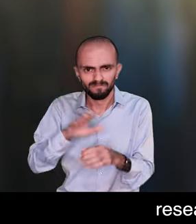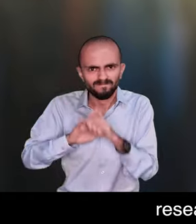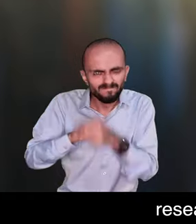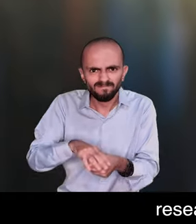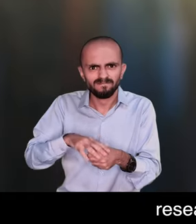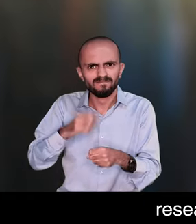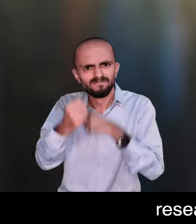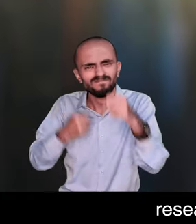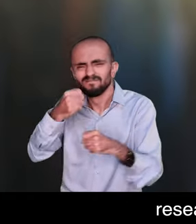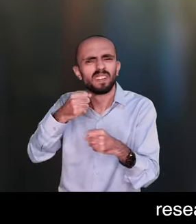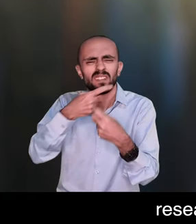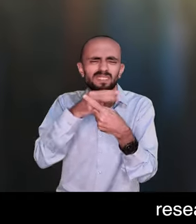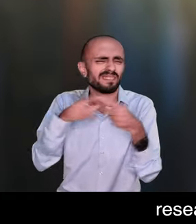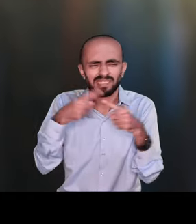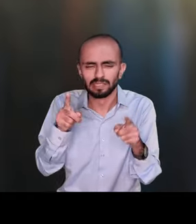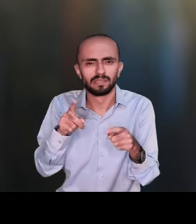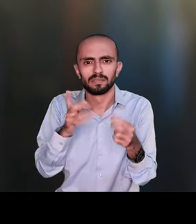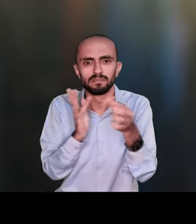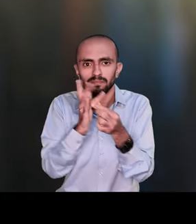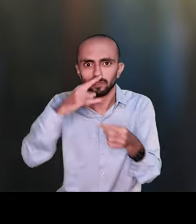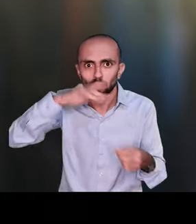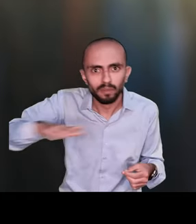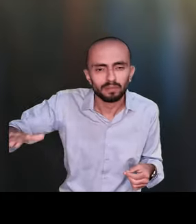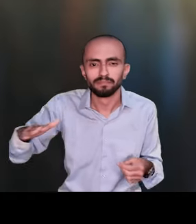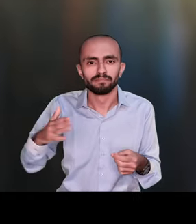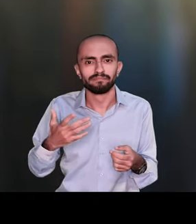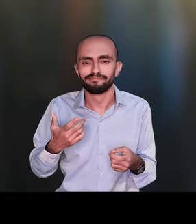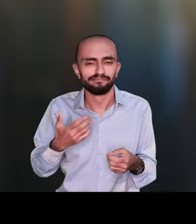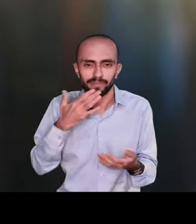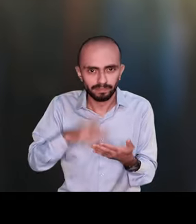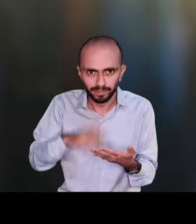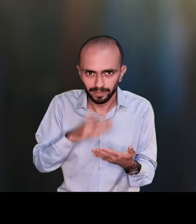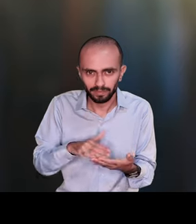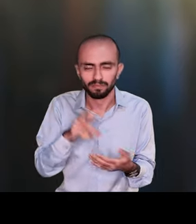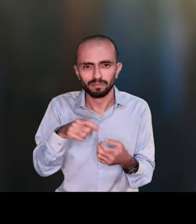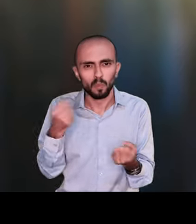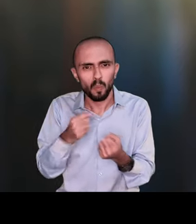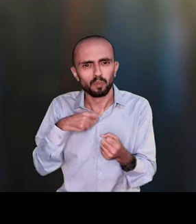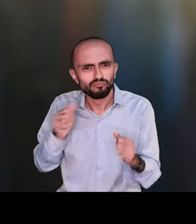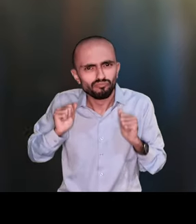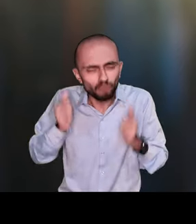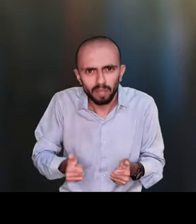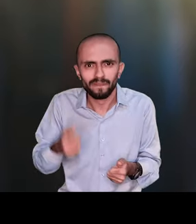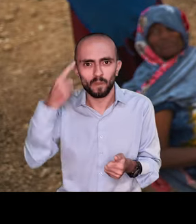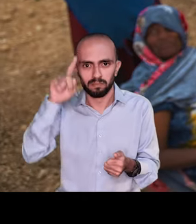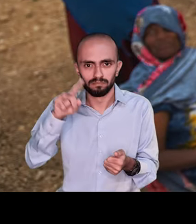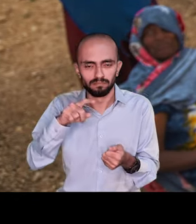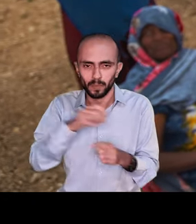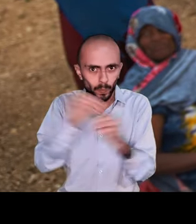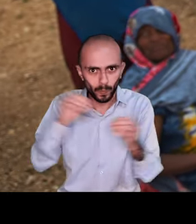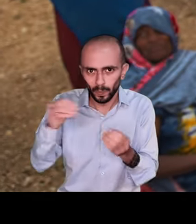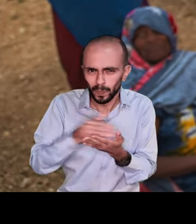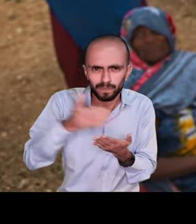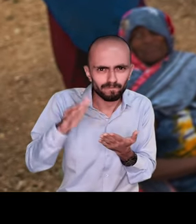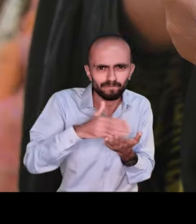العنف المبني على النوع الاجتماعي وزواج الأطفال وختان الإناث. كما نقوم أيضاً بالتنسيق مع العديد من